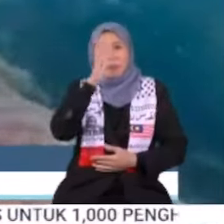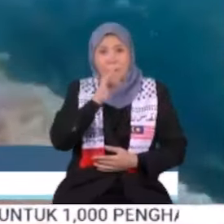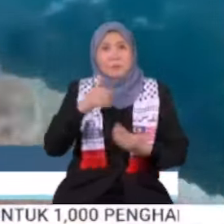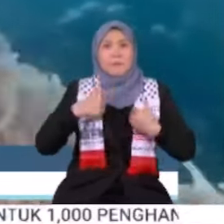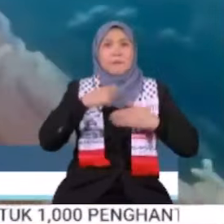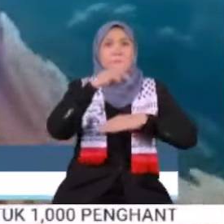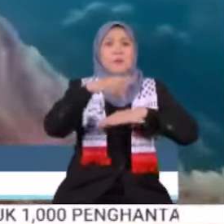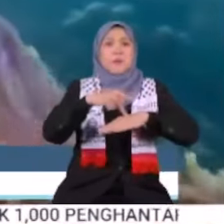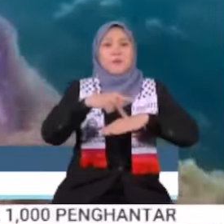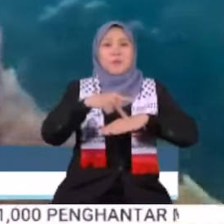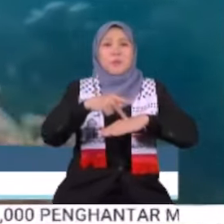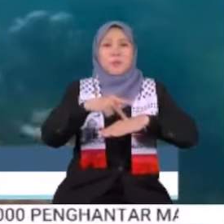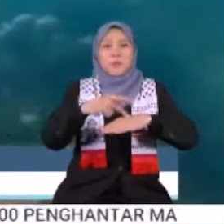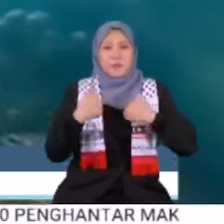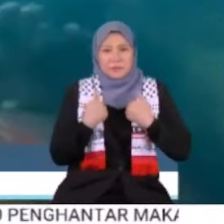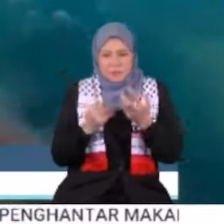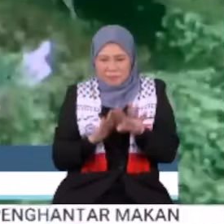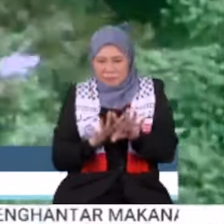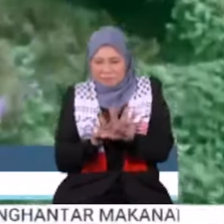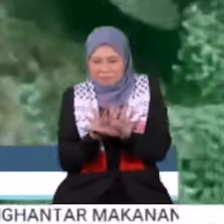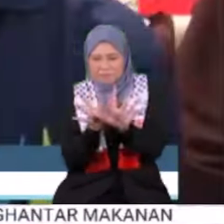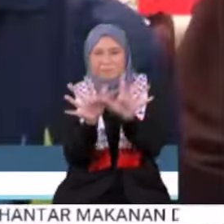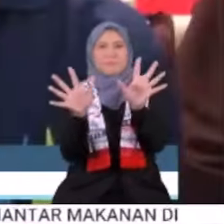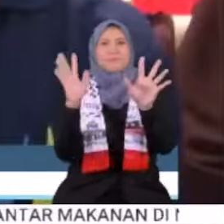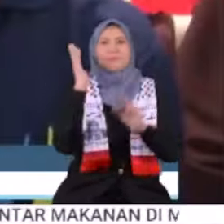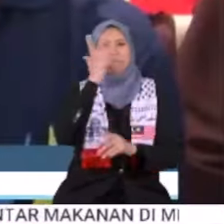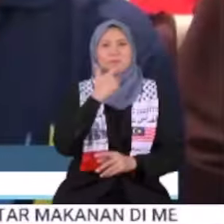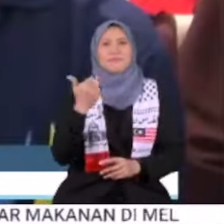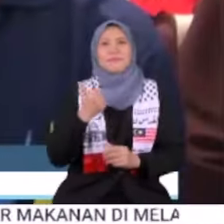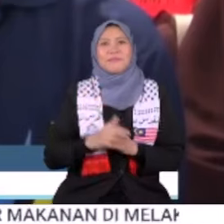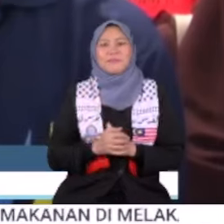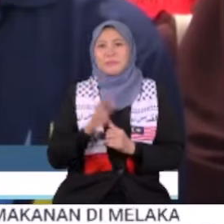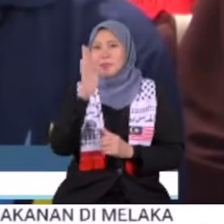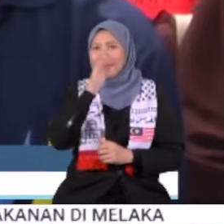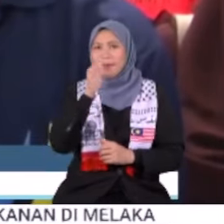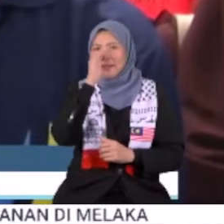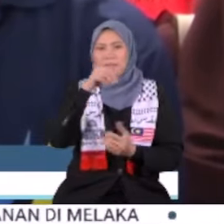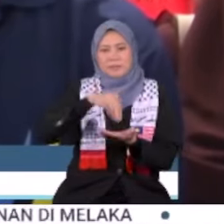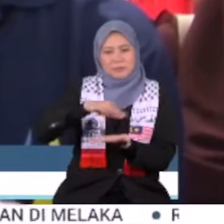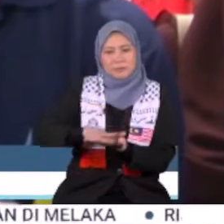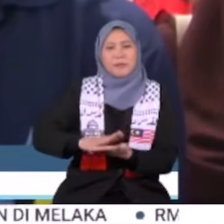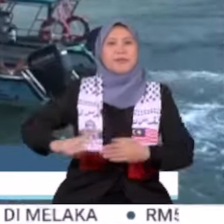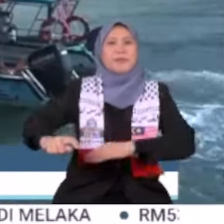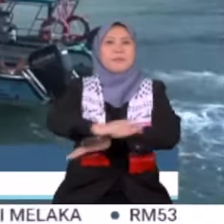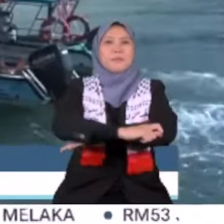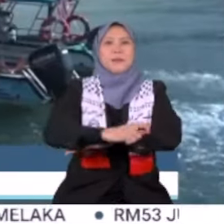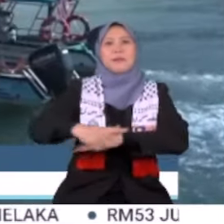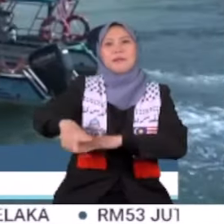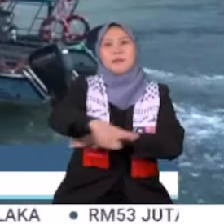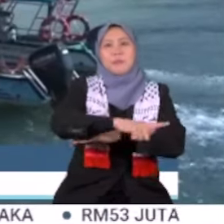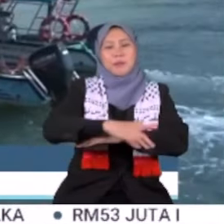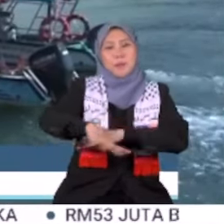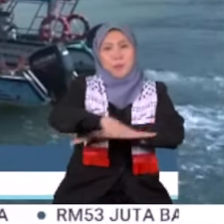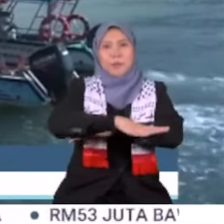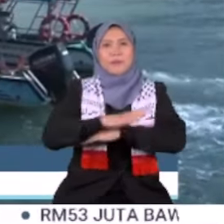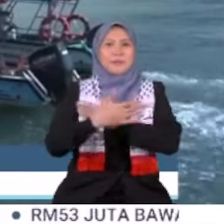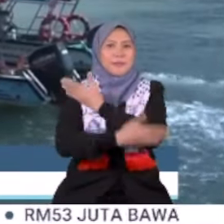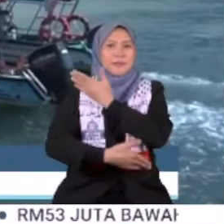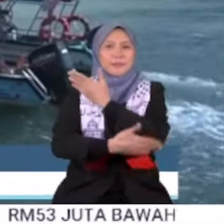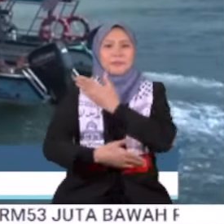pulau yang mempunyai terumbu karang yang terlibat cantik sekali. Sebab tu di Melaka ni kita gazetkan sebagai Taman Laut Negara lah. Untuk ke